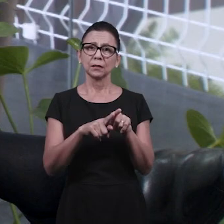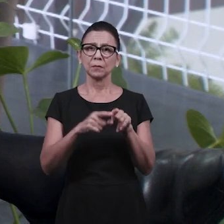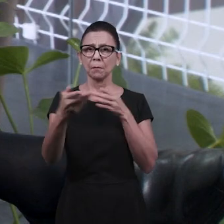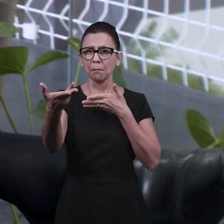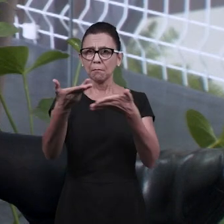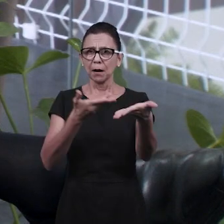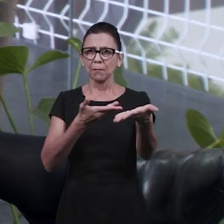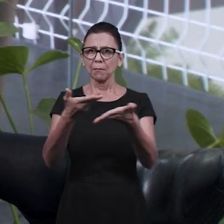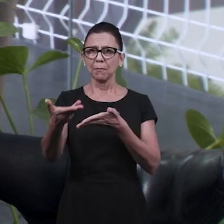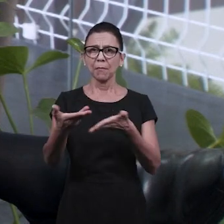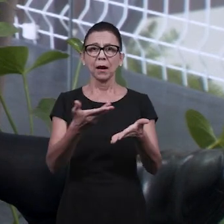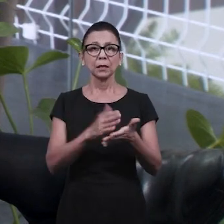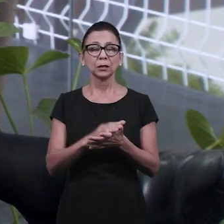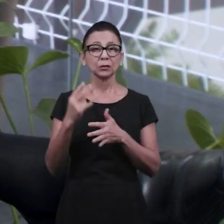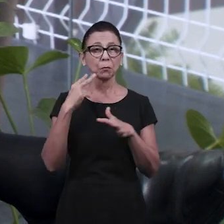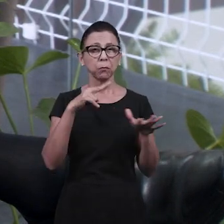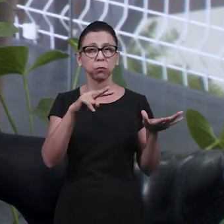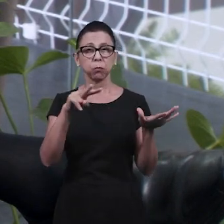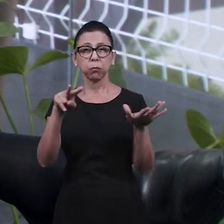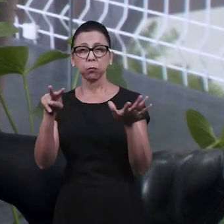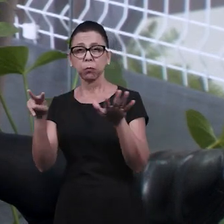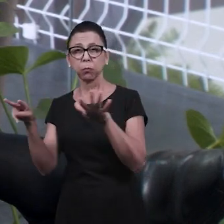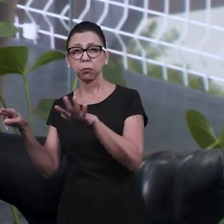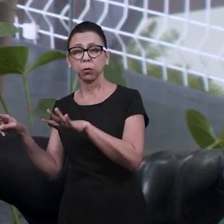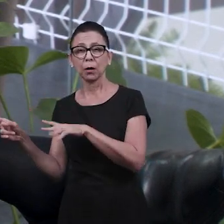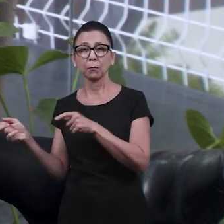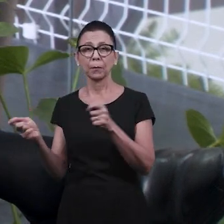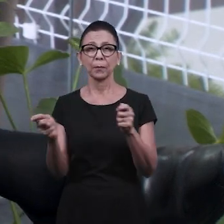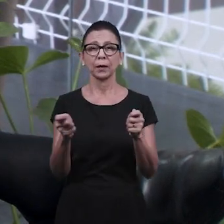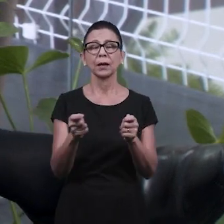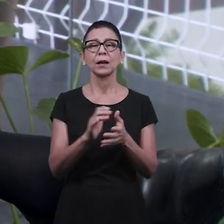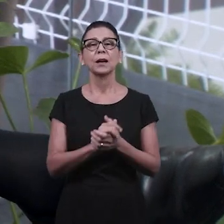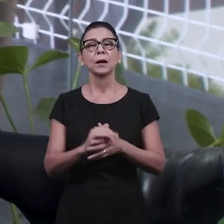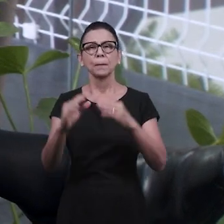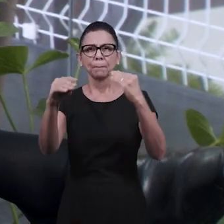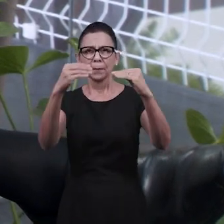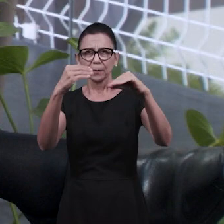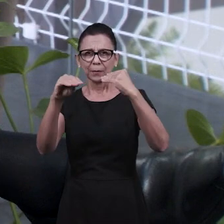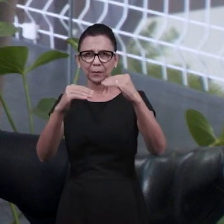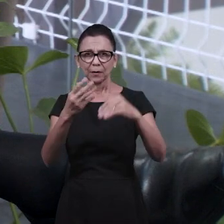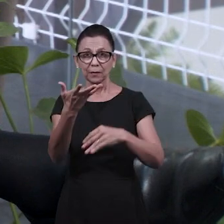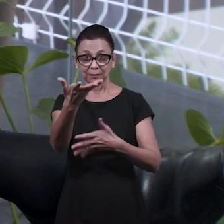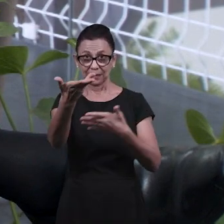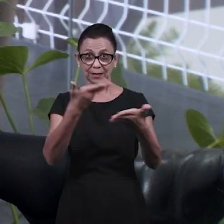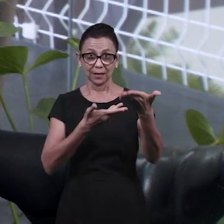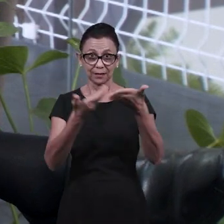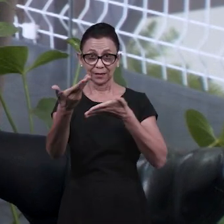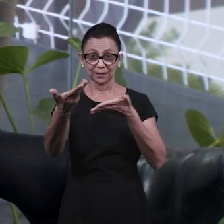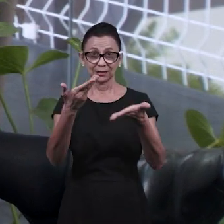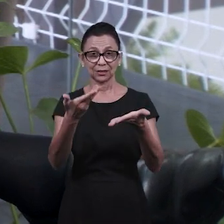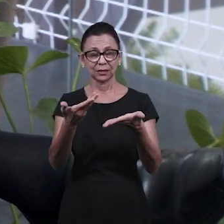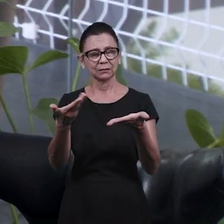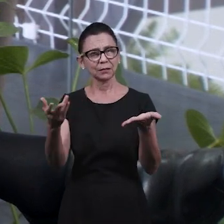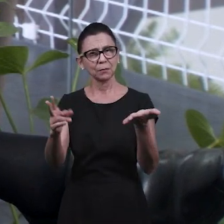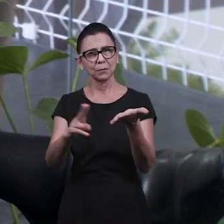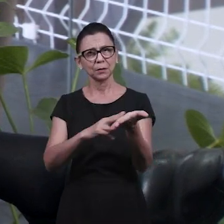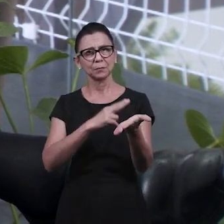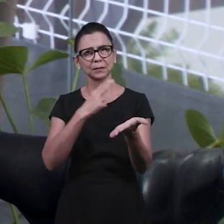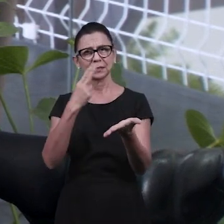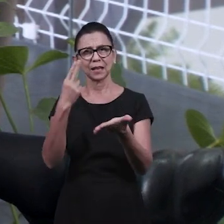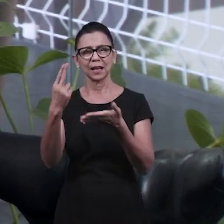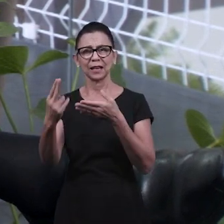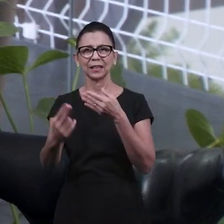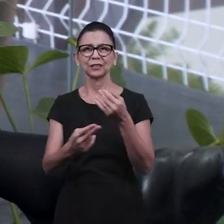avons reçu et nous recevons des centaines de messages toutes les semaines. Vous voulez interagir avec nous? Envoyez-nous